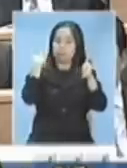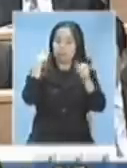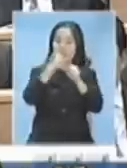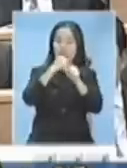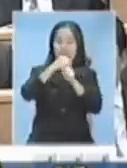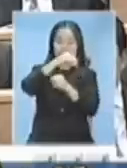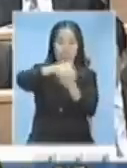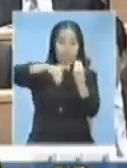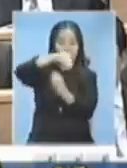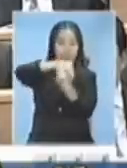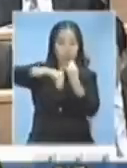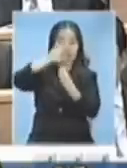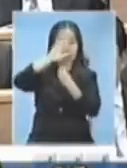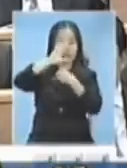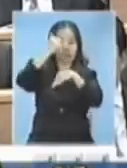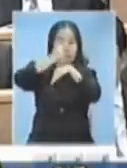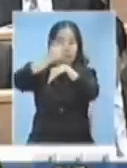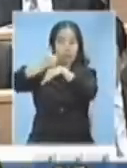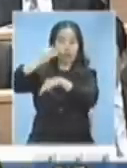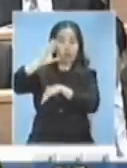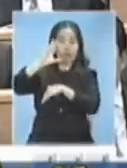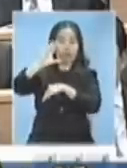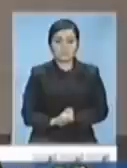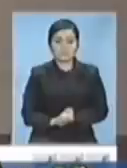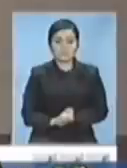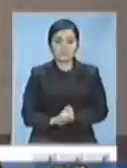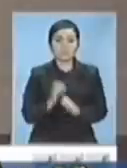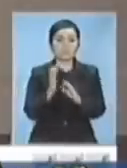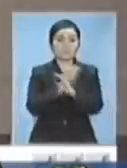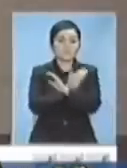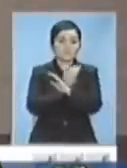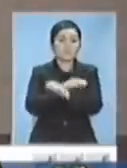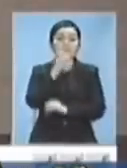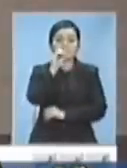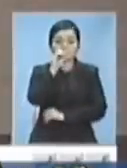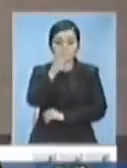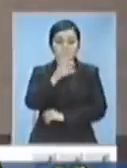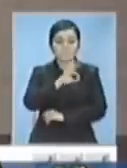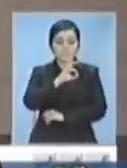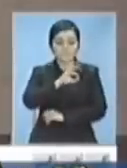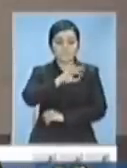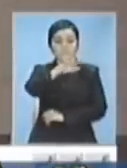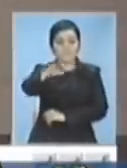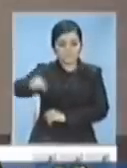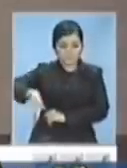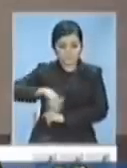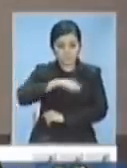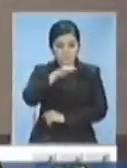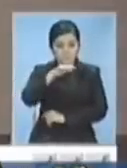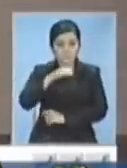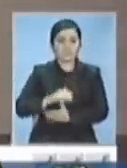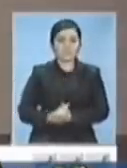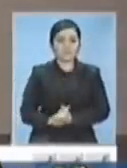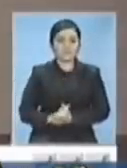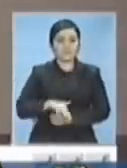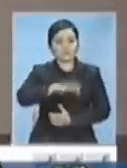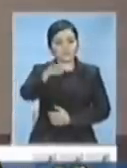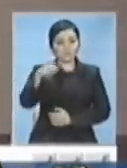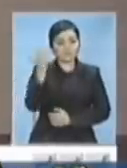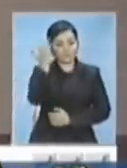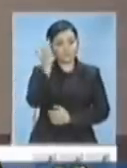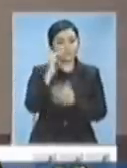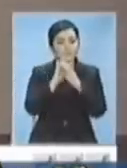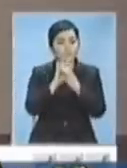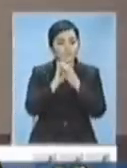ผู้ดำรงตำแหน่งทางการเมืองซึ่งนายกรัฐมนตรีตอบว่านางนฤณีนั้นมีคุณสมบัติเหมาะสมเพราะมี